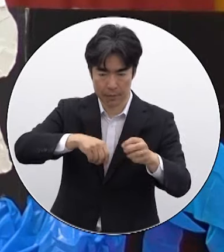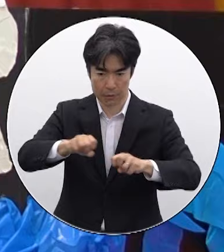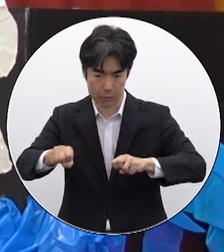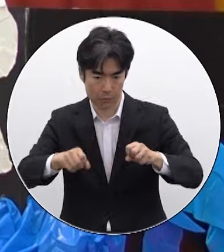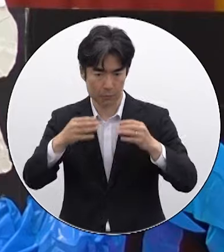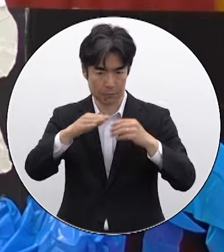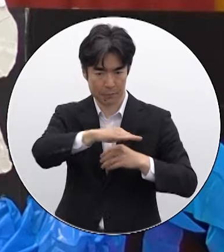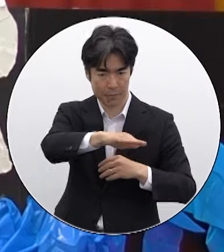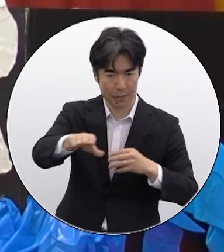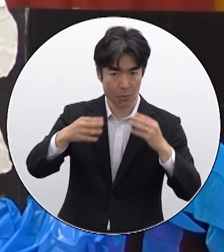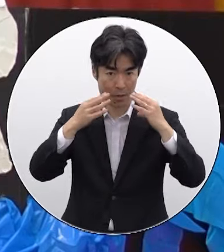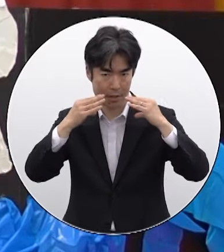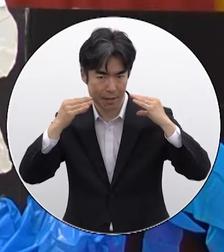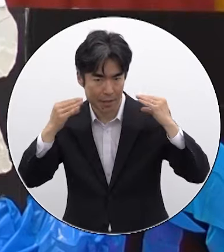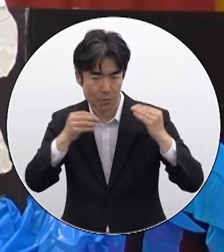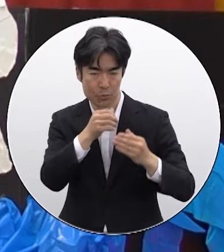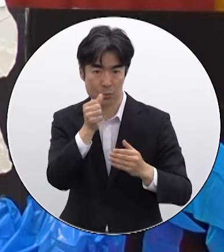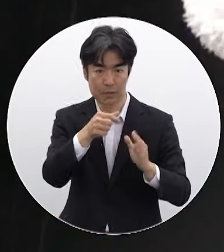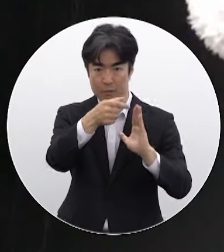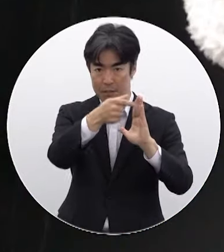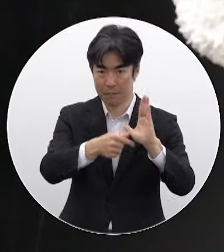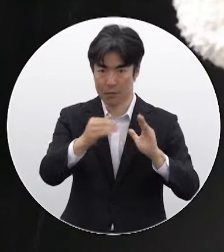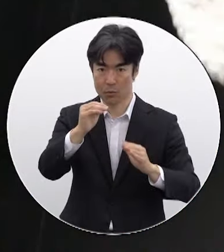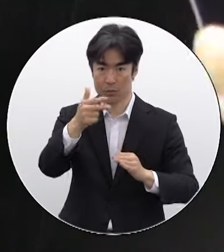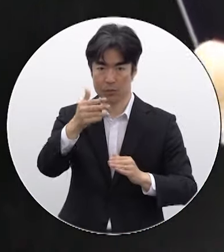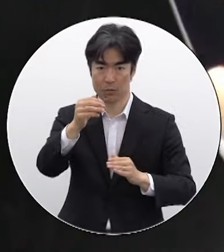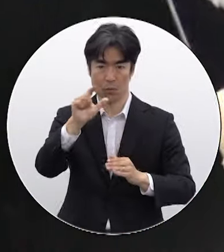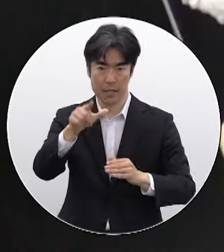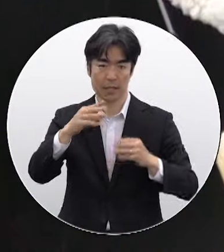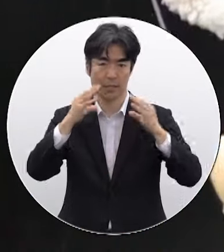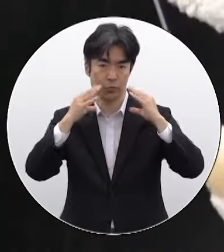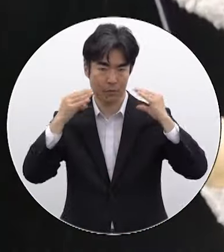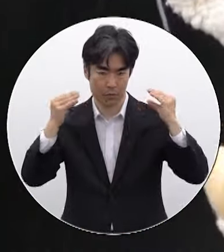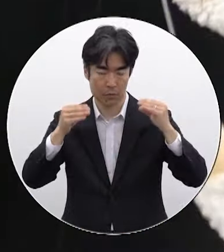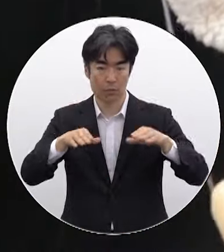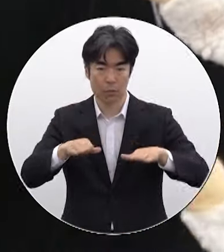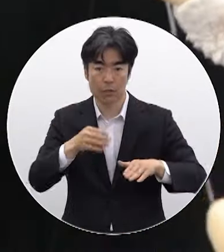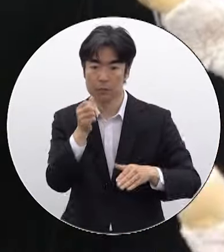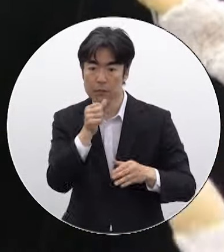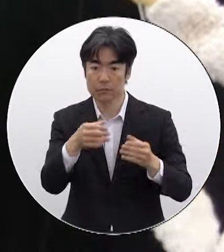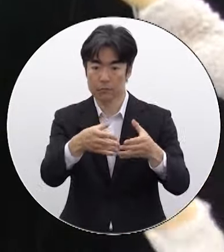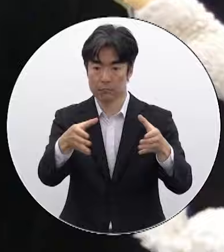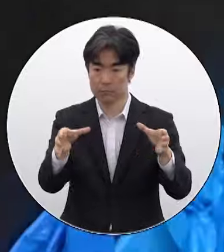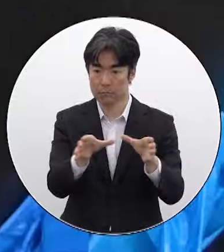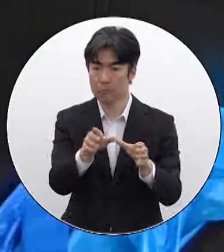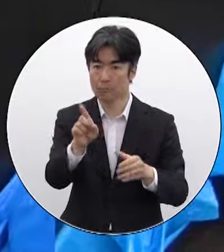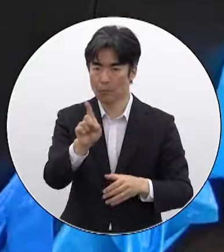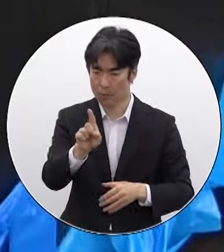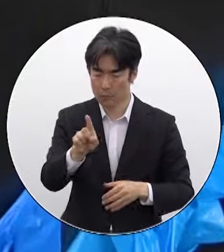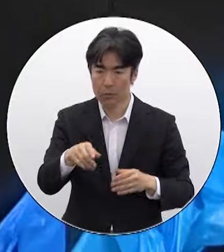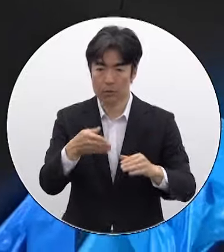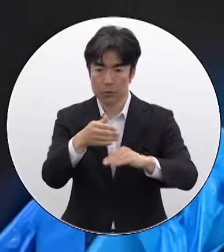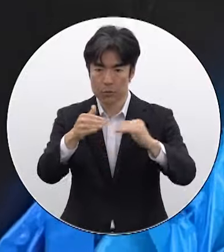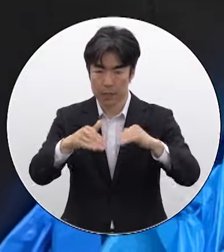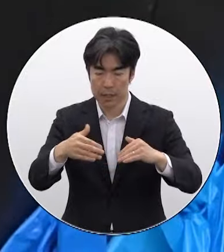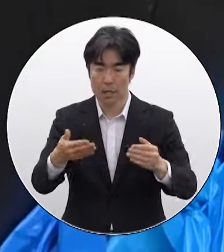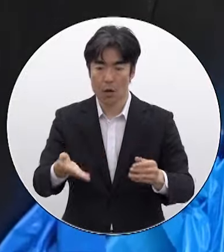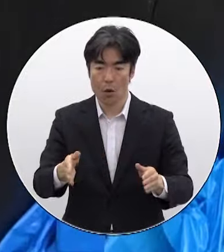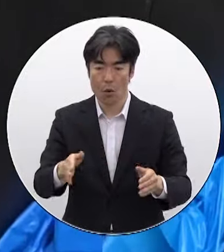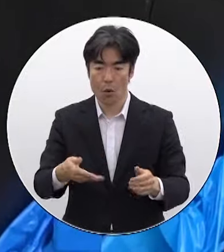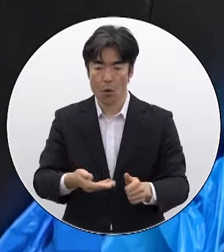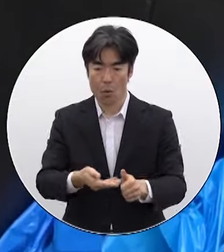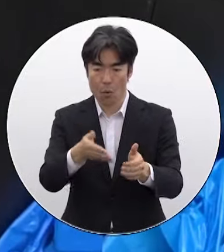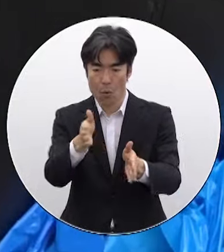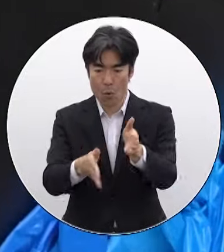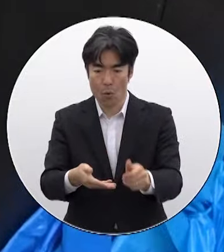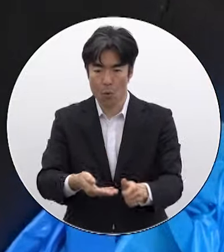越谷市内で活動する皆さんの笑顔を紹介するコシコレスマイル。今回ご紹介するのは越谷保